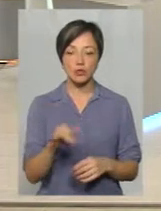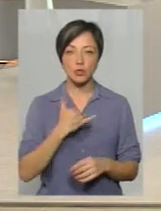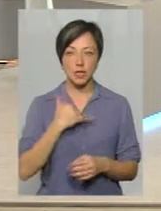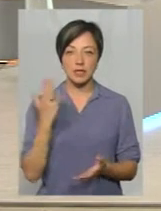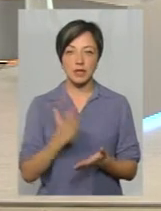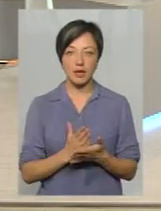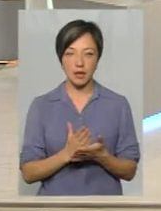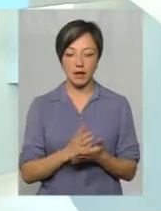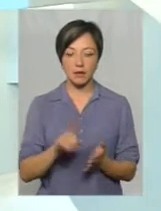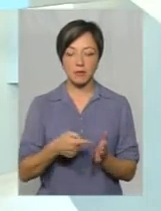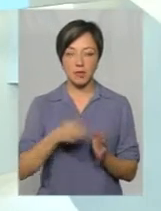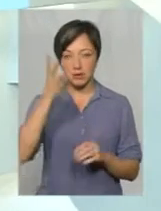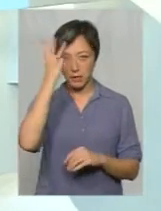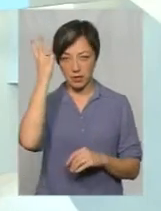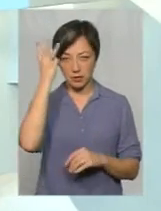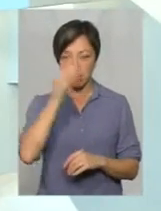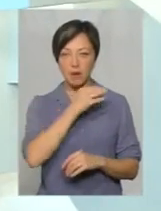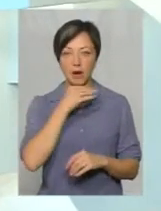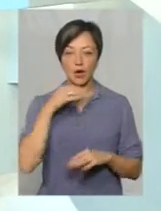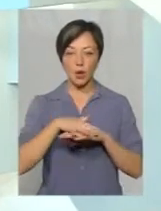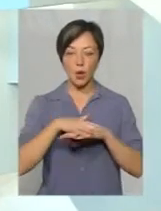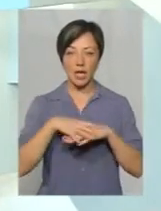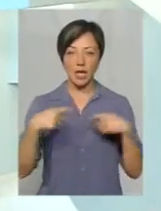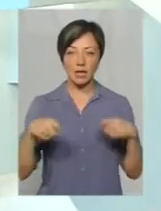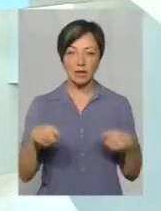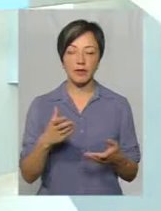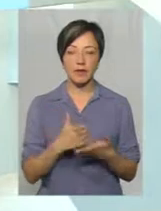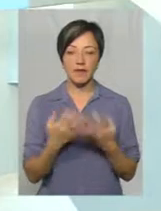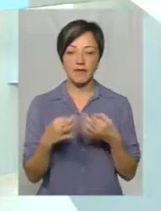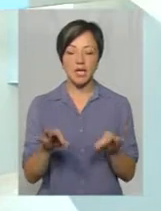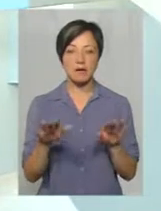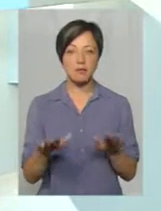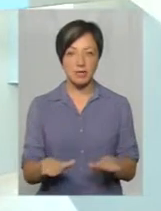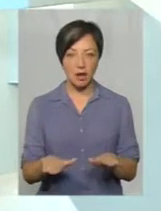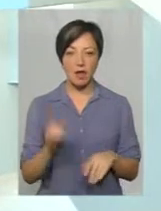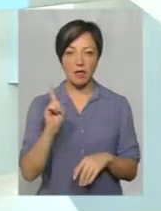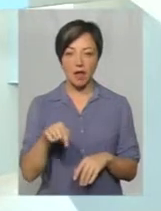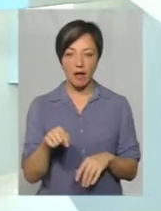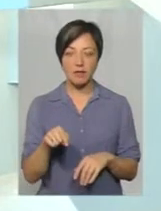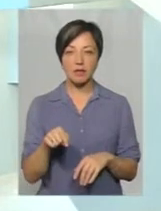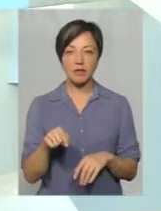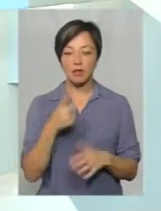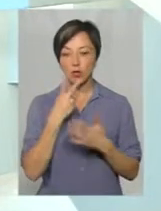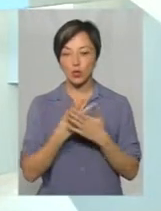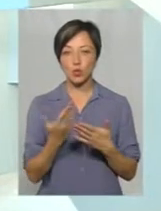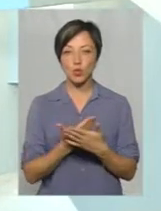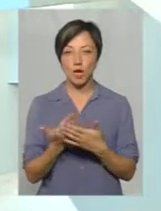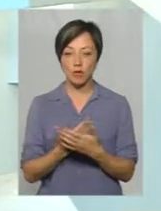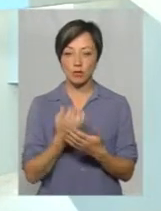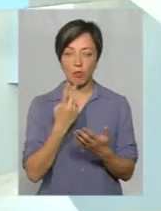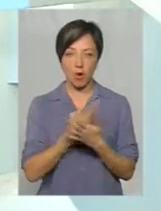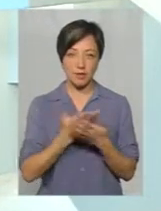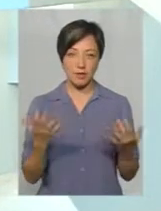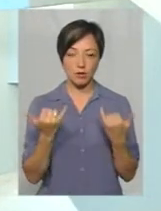є в місті Хмельницькому багато ринків, на яких є вільні місця. Навіть судячи з того сюжету, який ми сьогодні